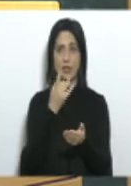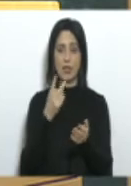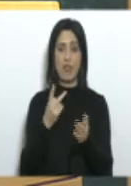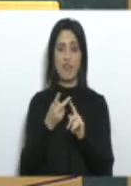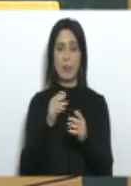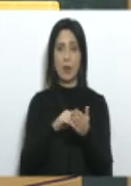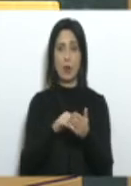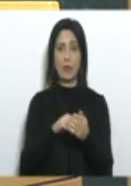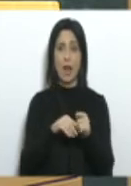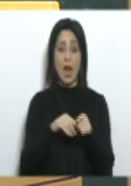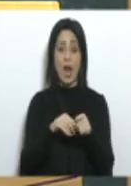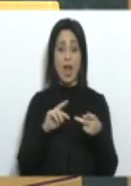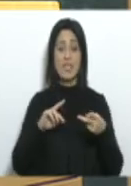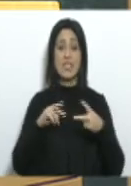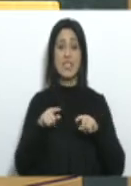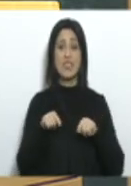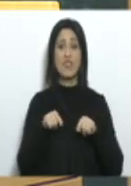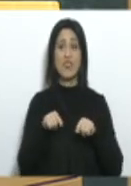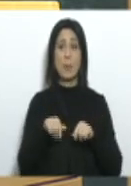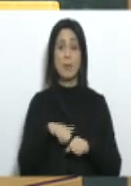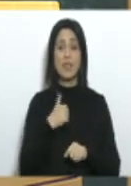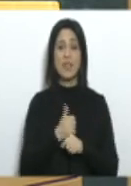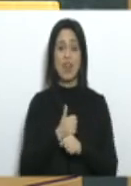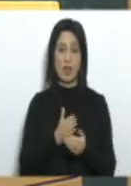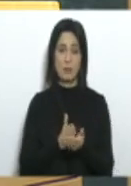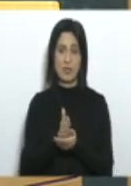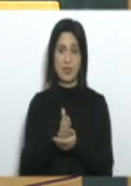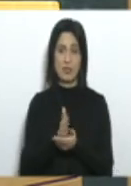ვიმეორებ, რომ ამ ცვლილებების მთავარი